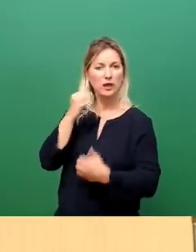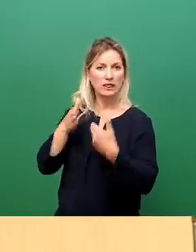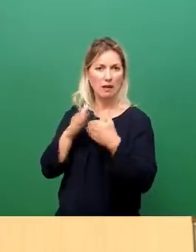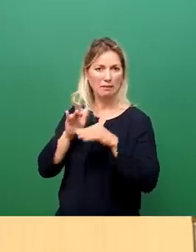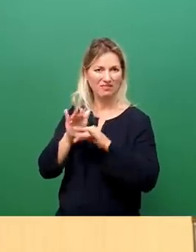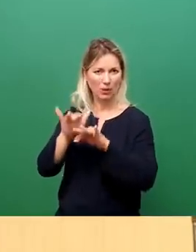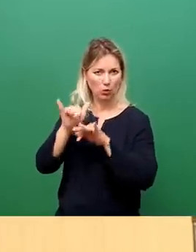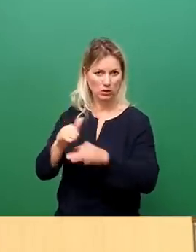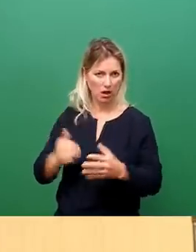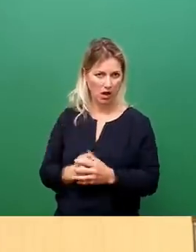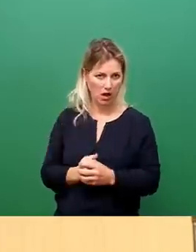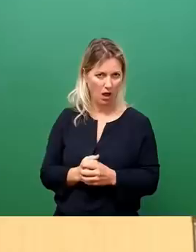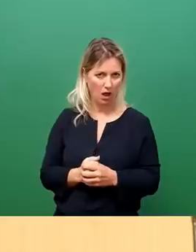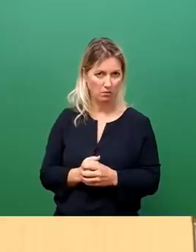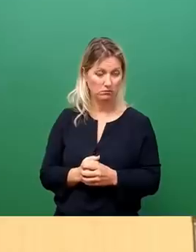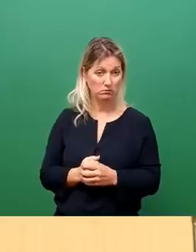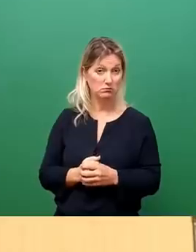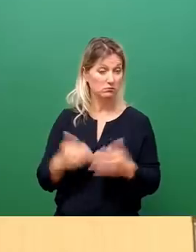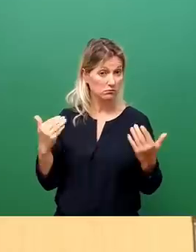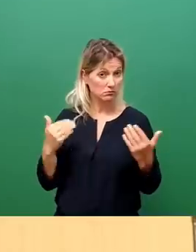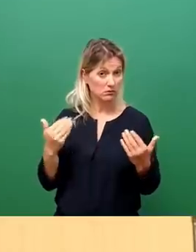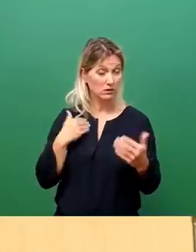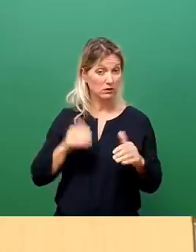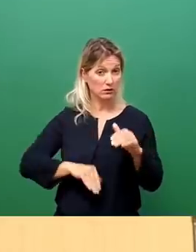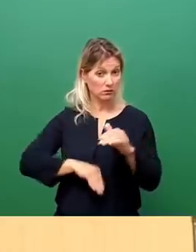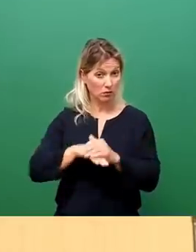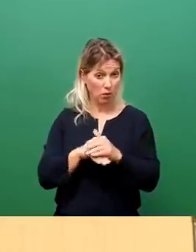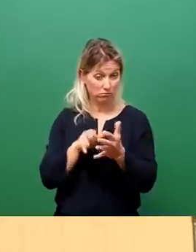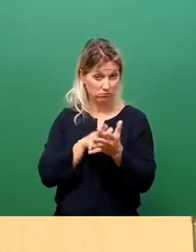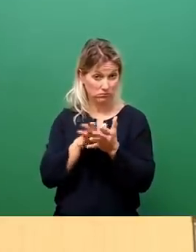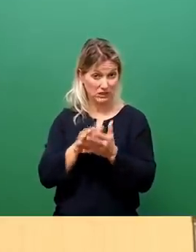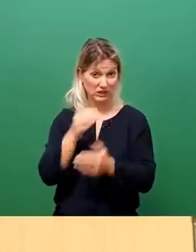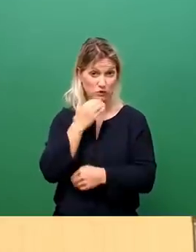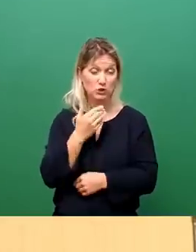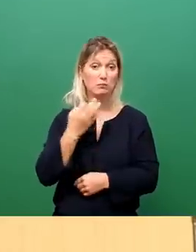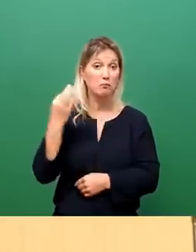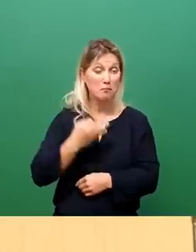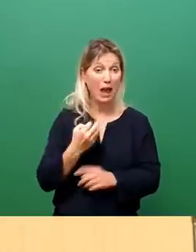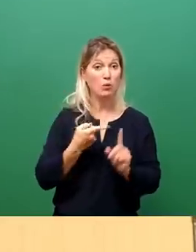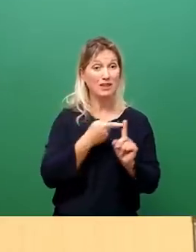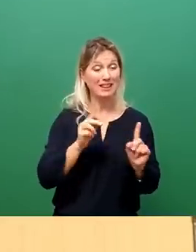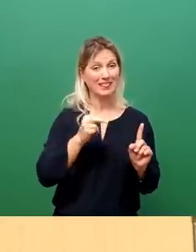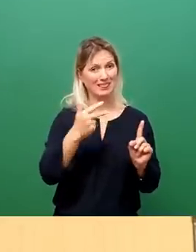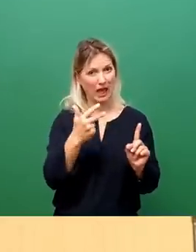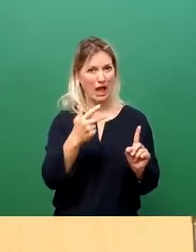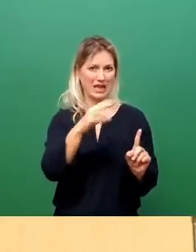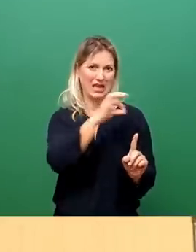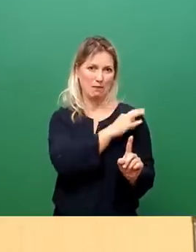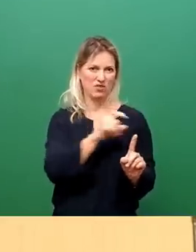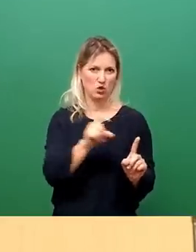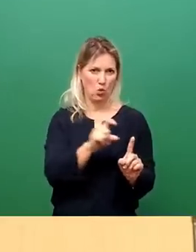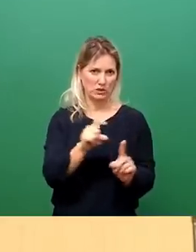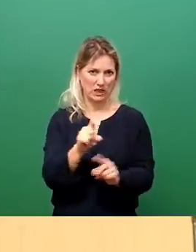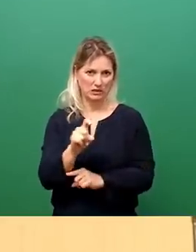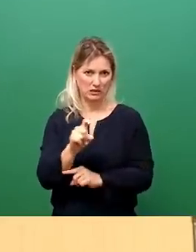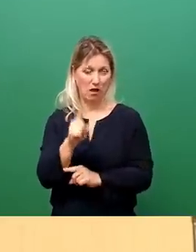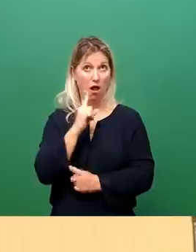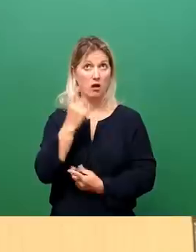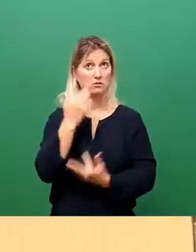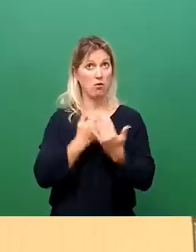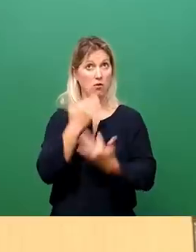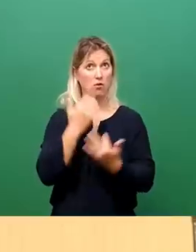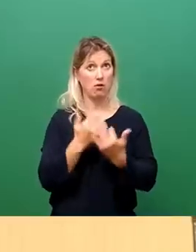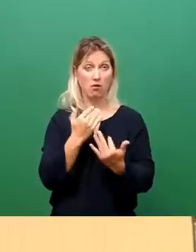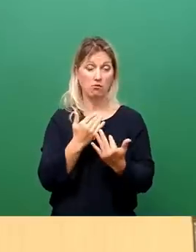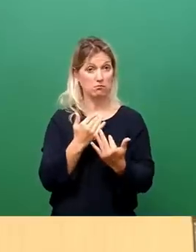vollständige Impfserie werden derzeit allerdings drei Impfdosen veranschlagt. Das heißt, rein rechnerisch bestand bei einem